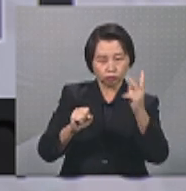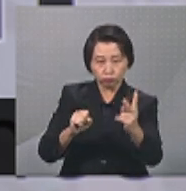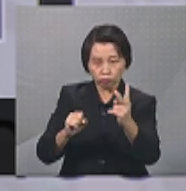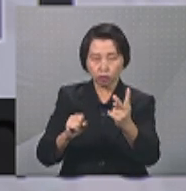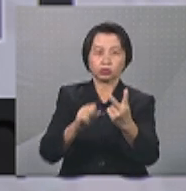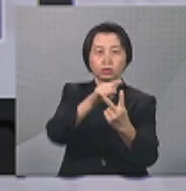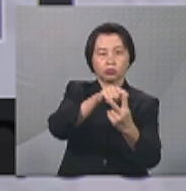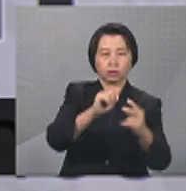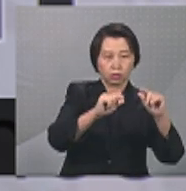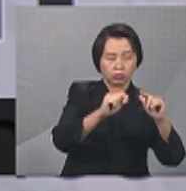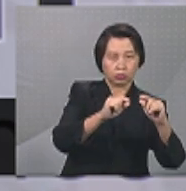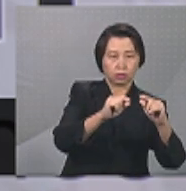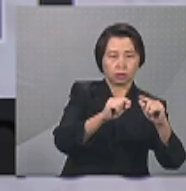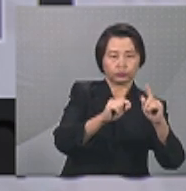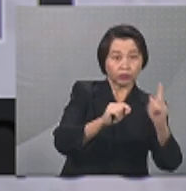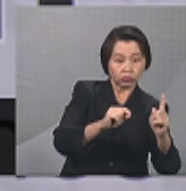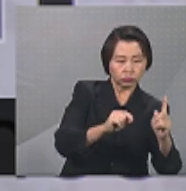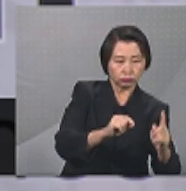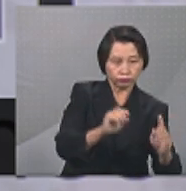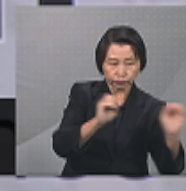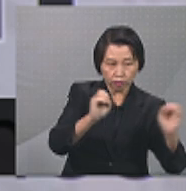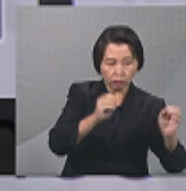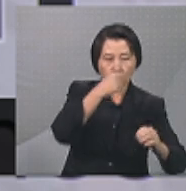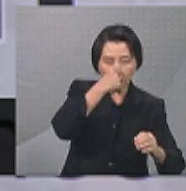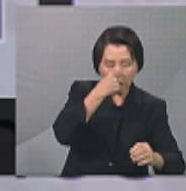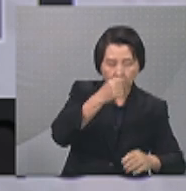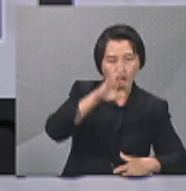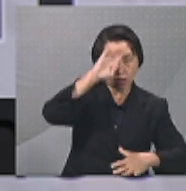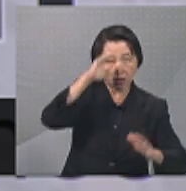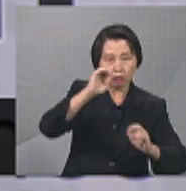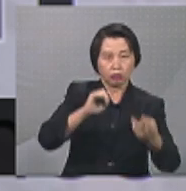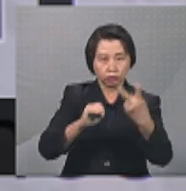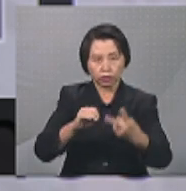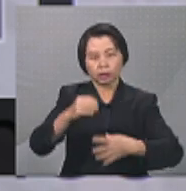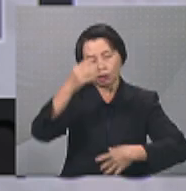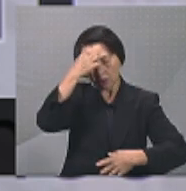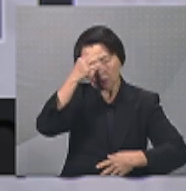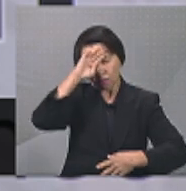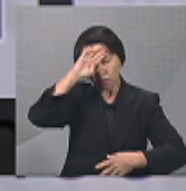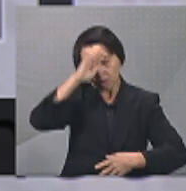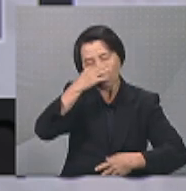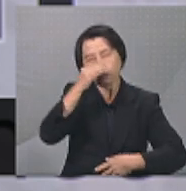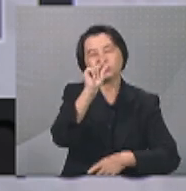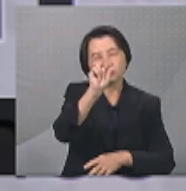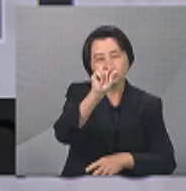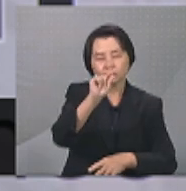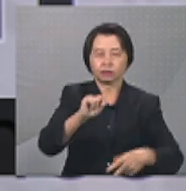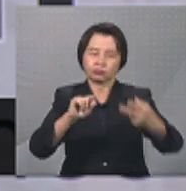iaitu kategori 1 dia tak ada gejala, kategori 2 ada gejala ringan, dan kategori 3